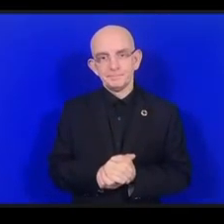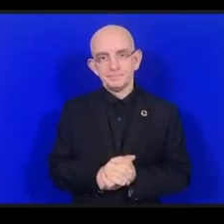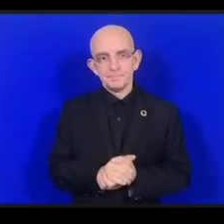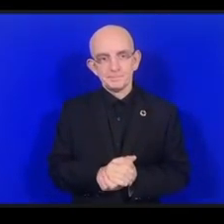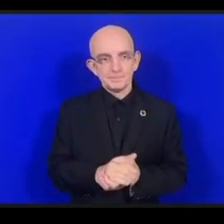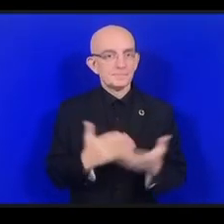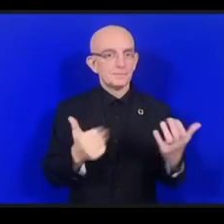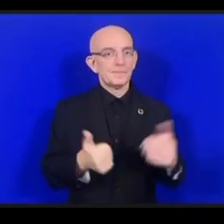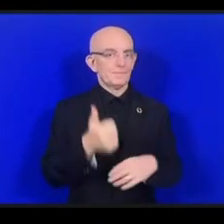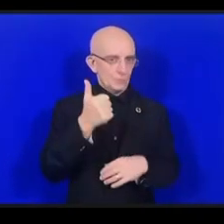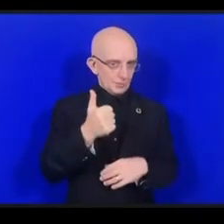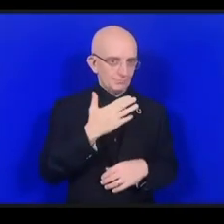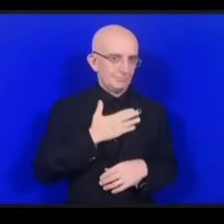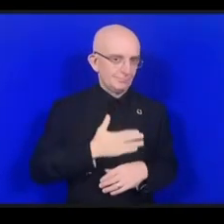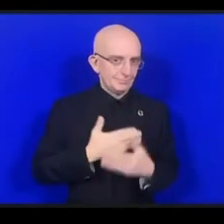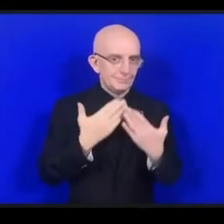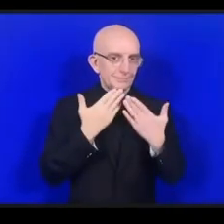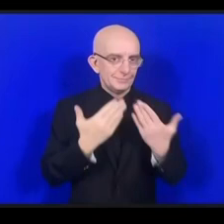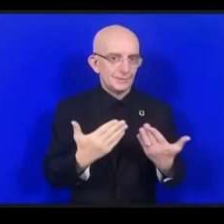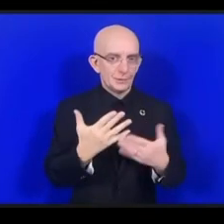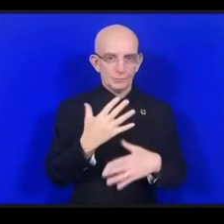感谢。